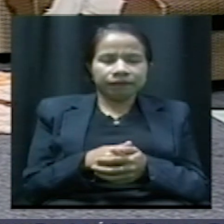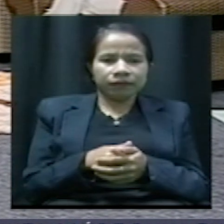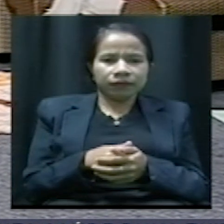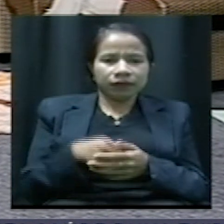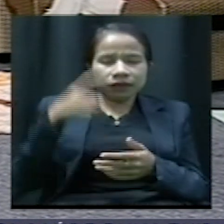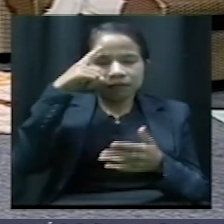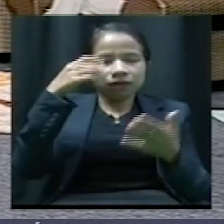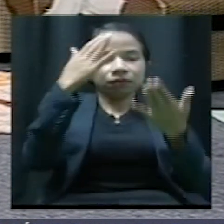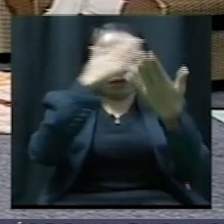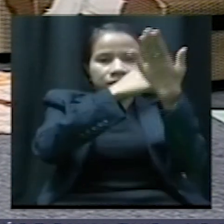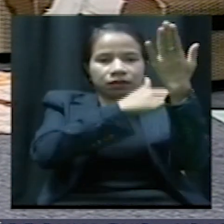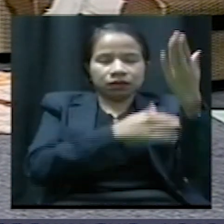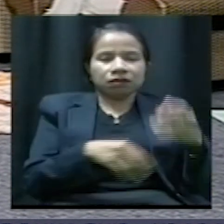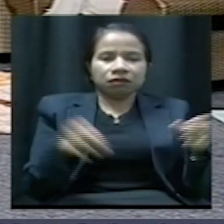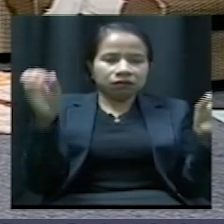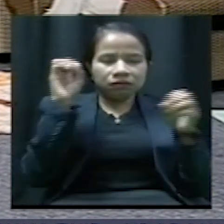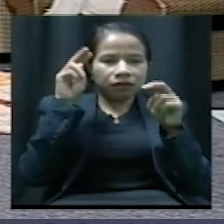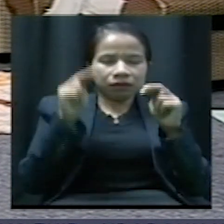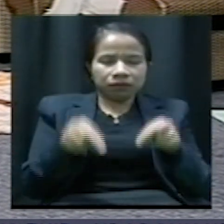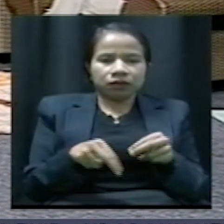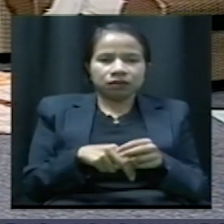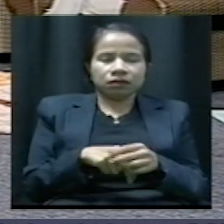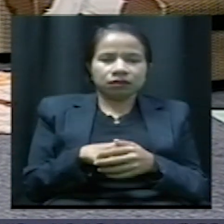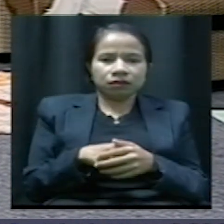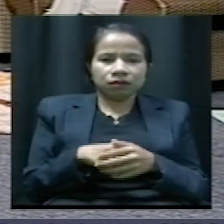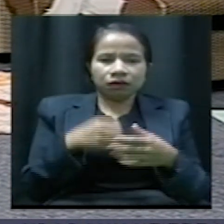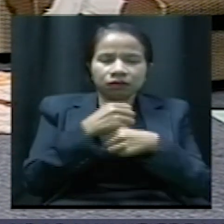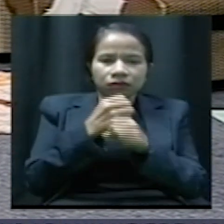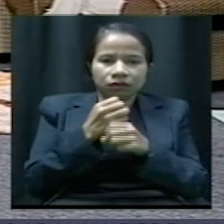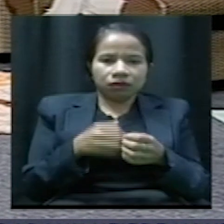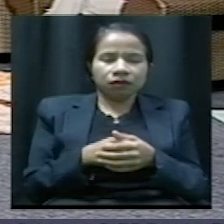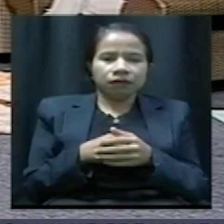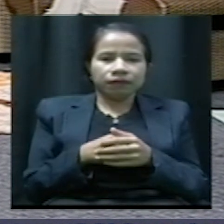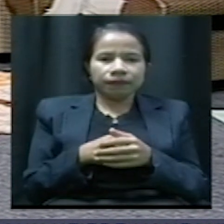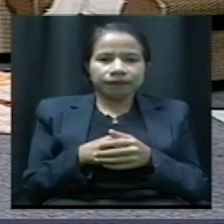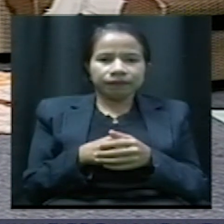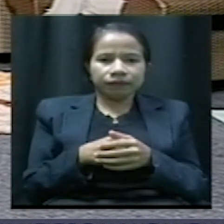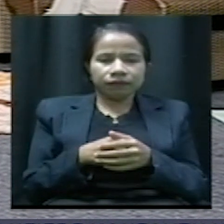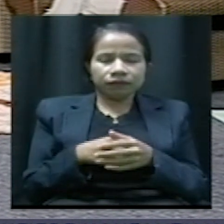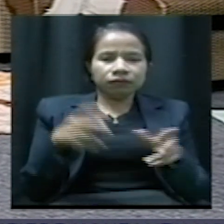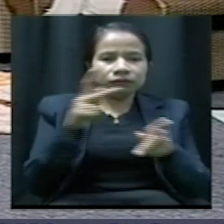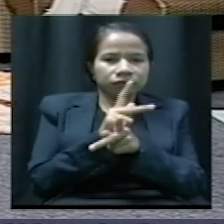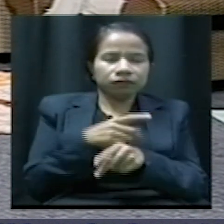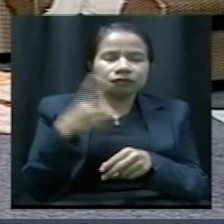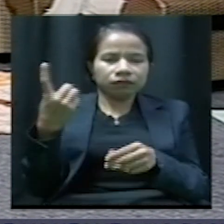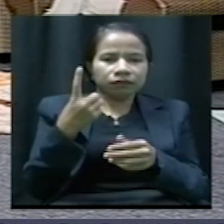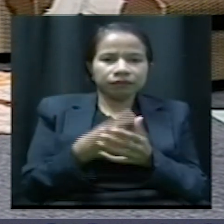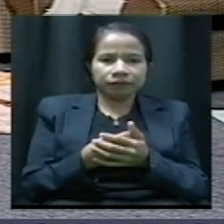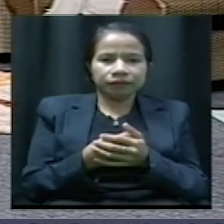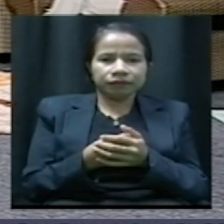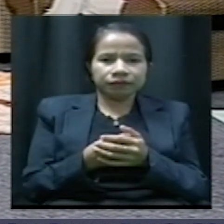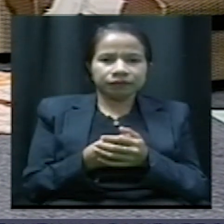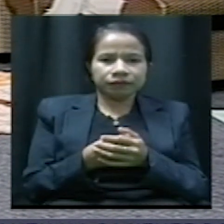requisitos sira nessa né, la merece atu tau. Requisito sirane sane la merece total no asegura na fatin be